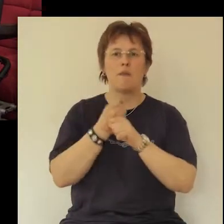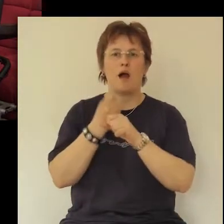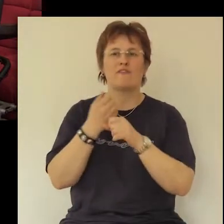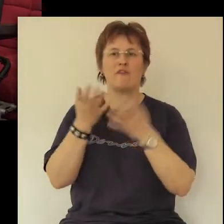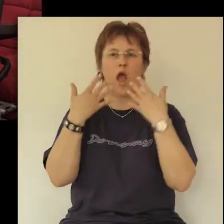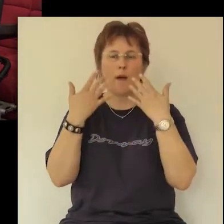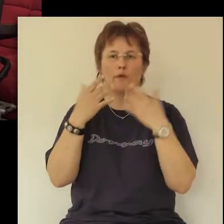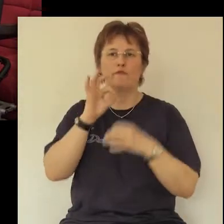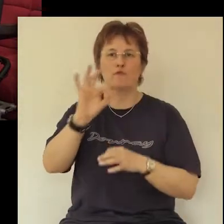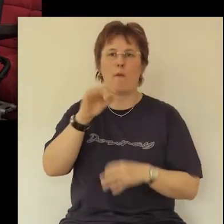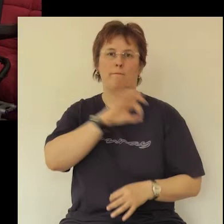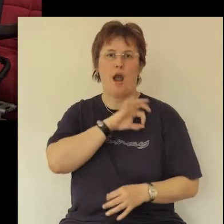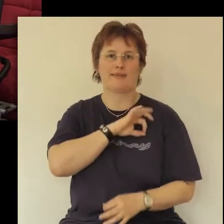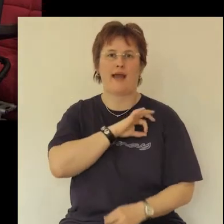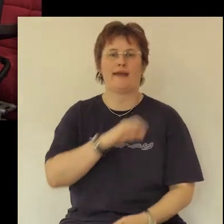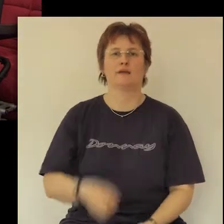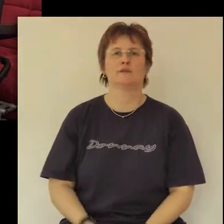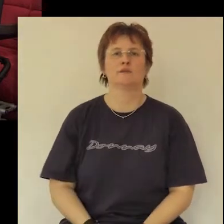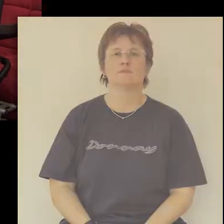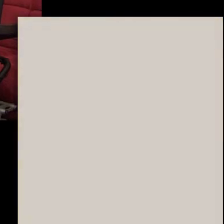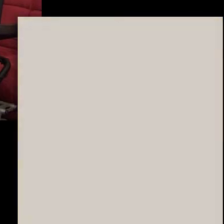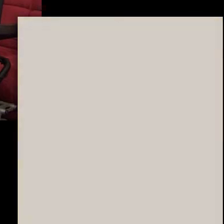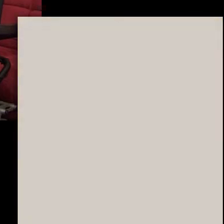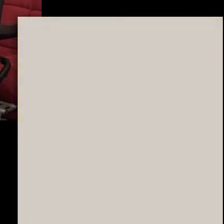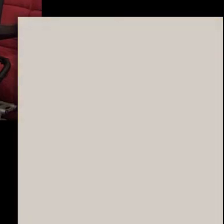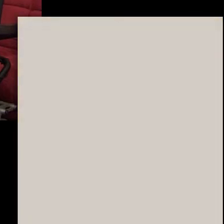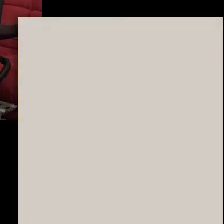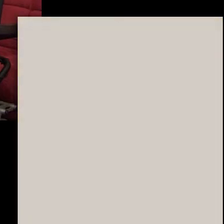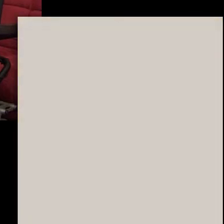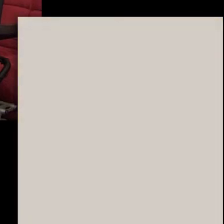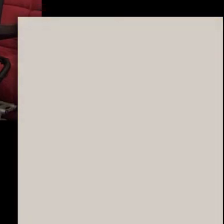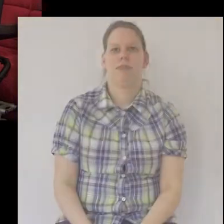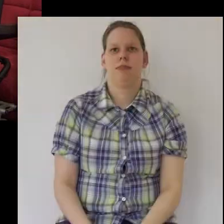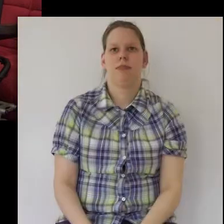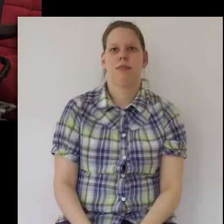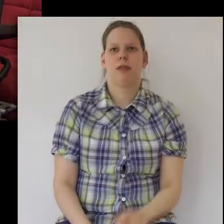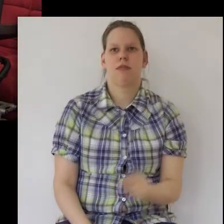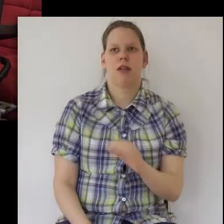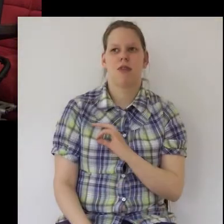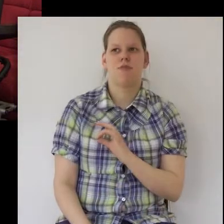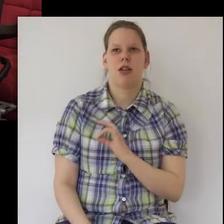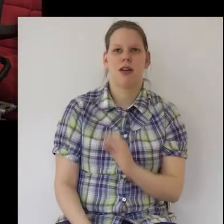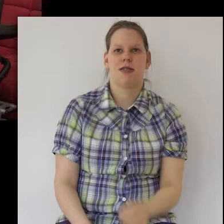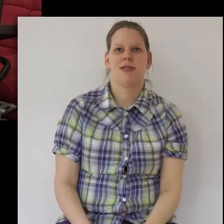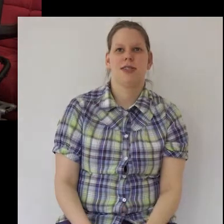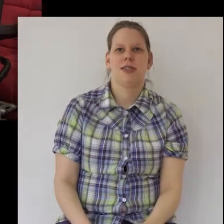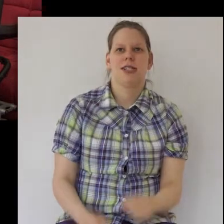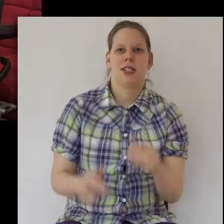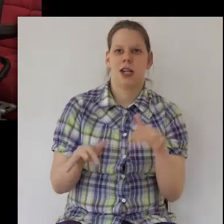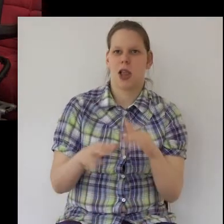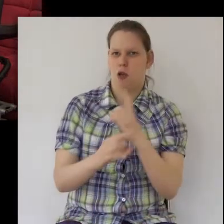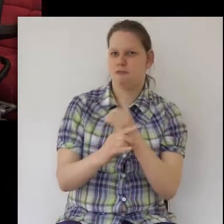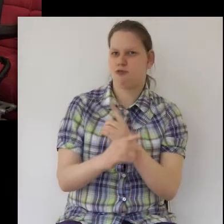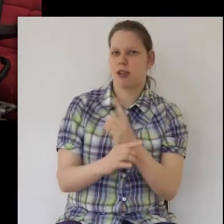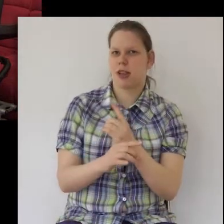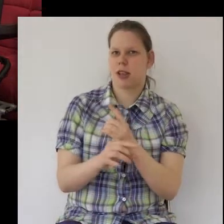die machen Werbung für ihre Parteien was sind denn Parteien